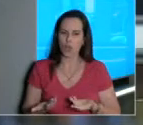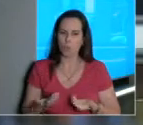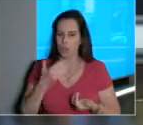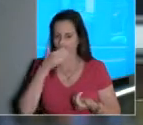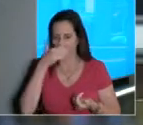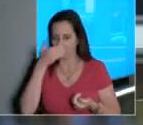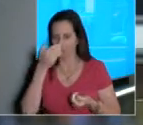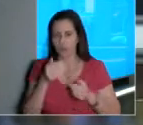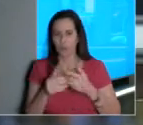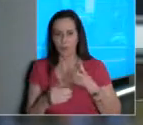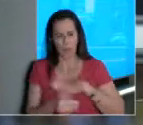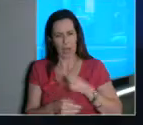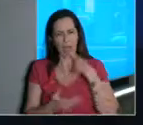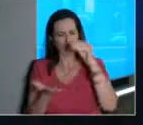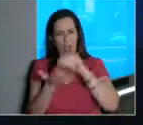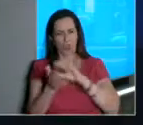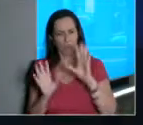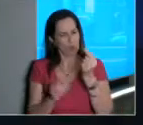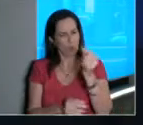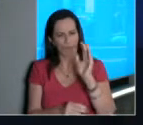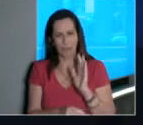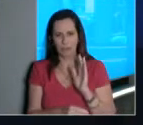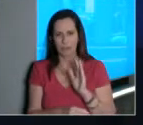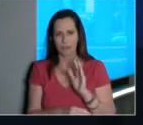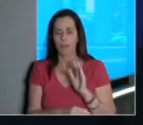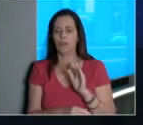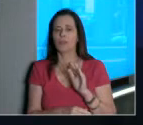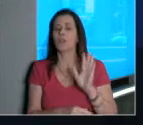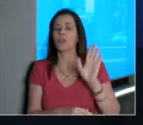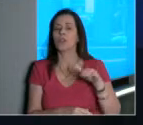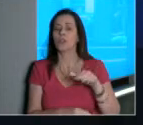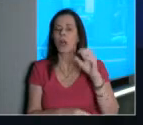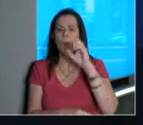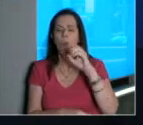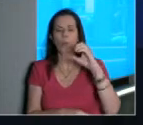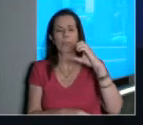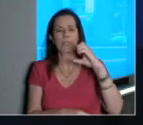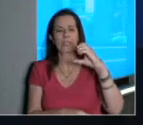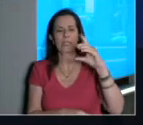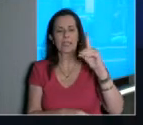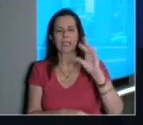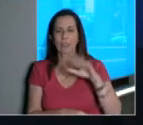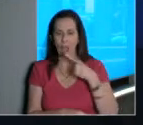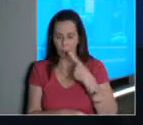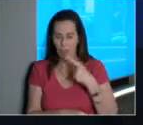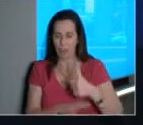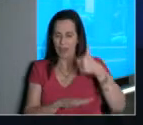תן לי לתת לך נתון. נתון אחד, מאוד קטן, שנתן לנו אותו גם ה-OECD, אבל גם קרנית פלוג דיברה